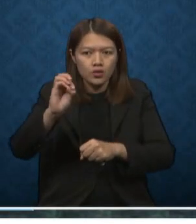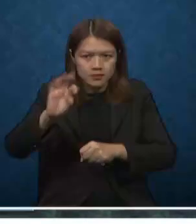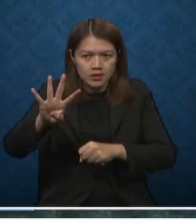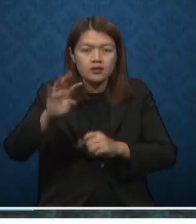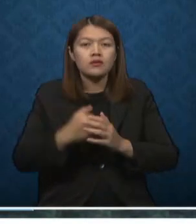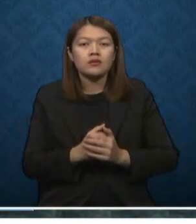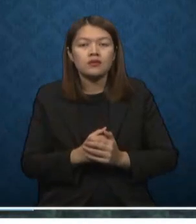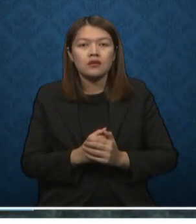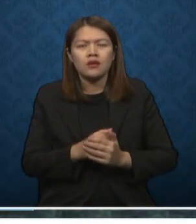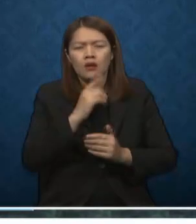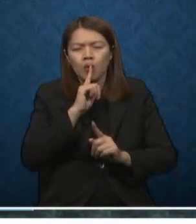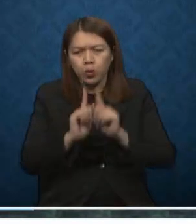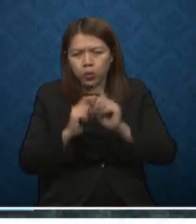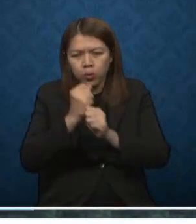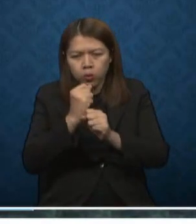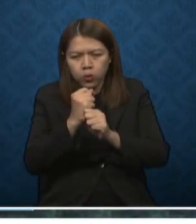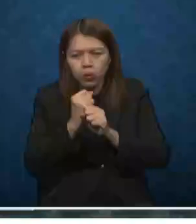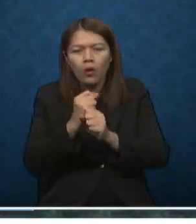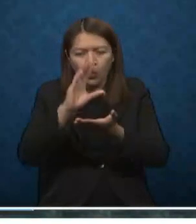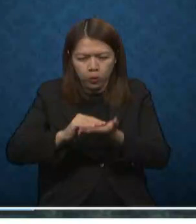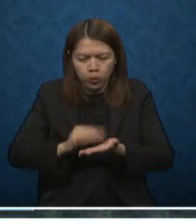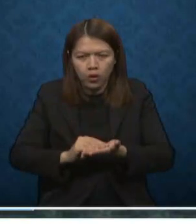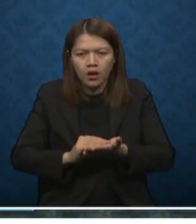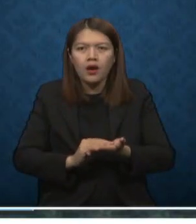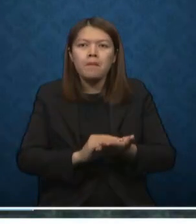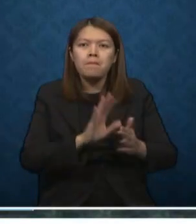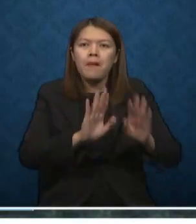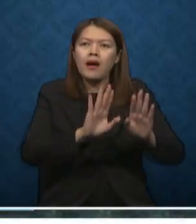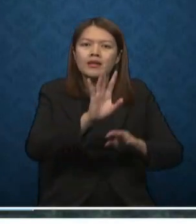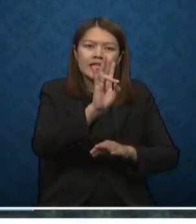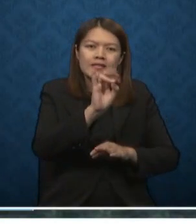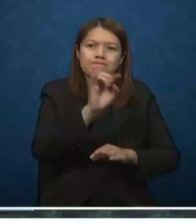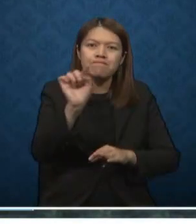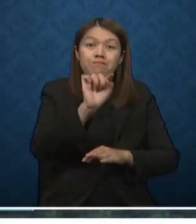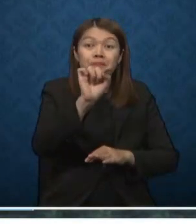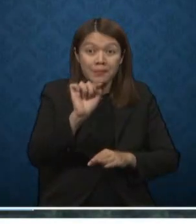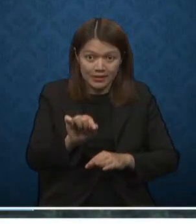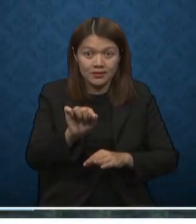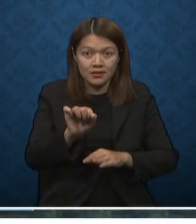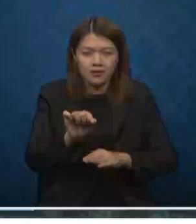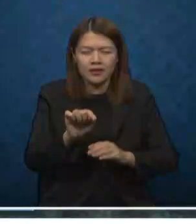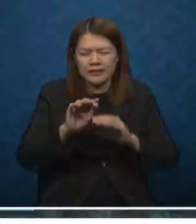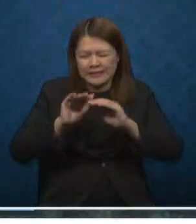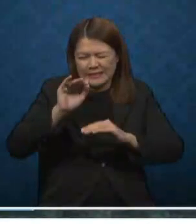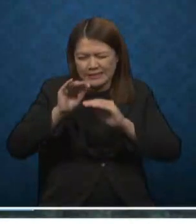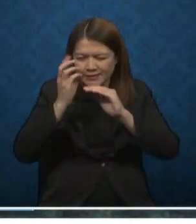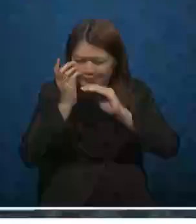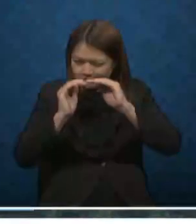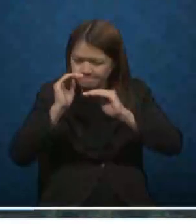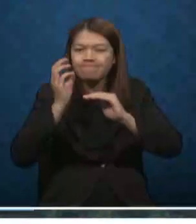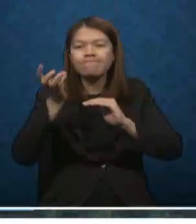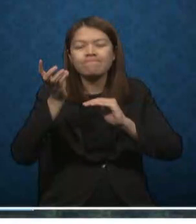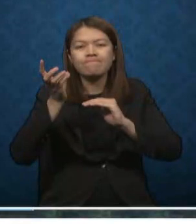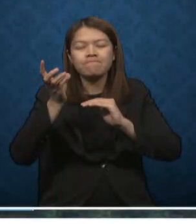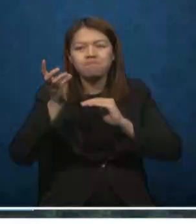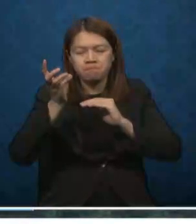แต่ว่าผลการดำเนินการก็ทำได้ที่170ก็ห่างจากเป้าหมายไม่มากนักนะครับถือว่